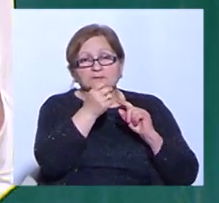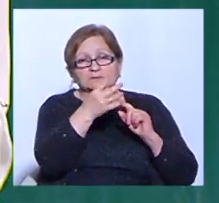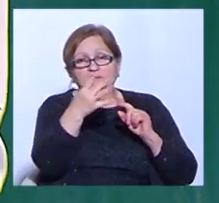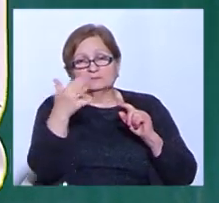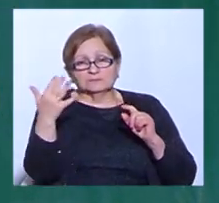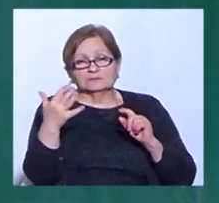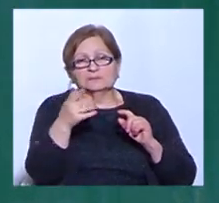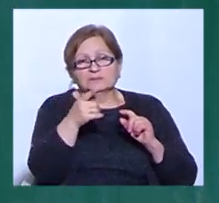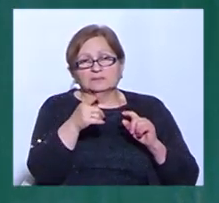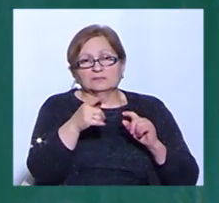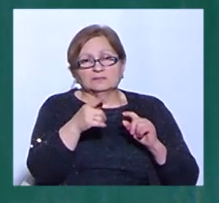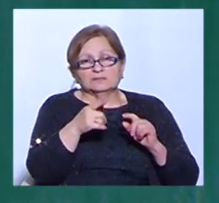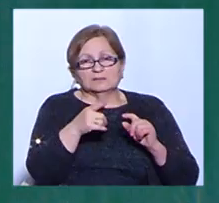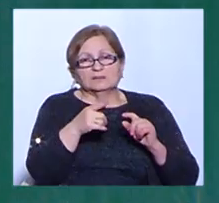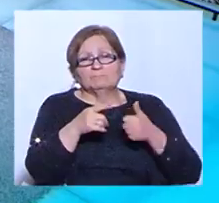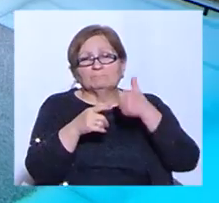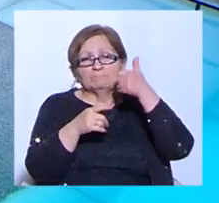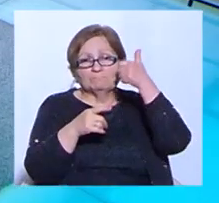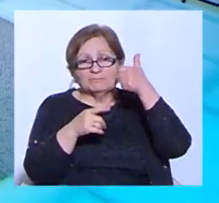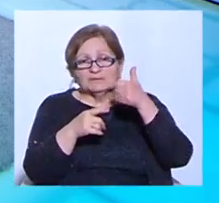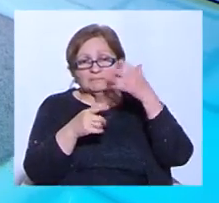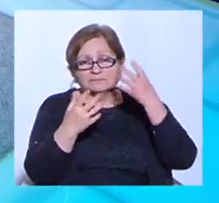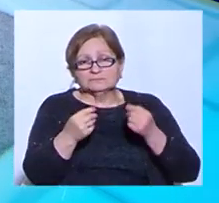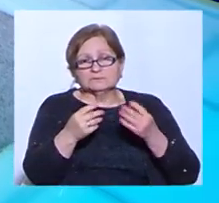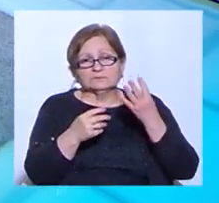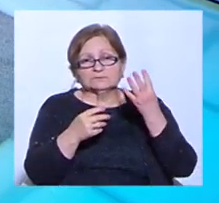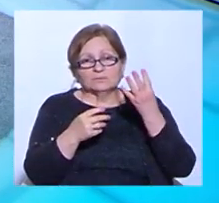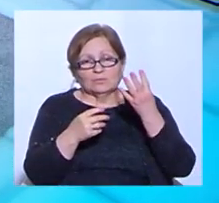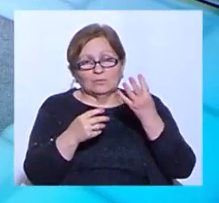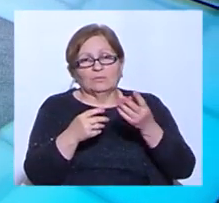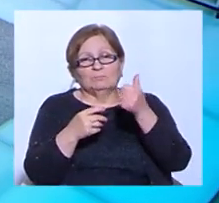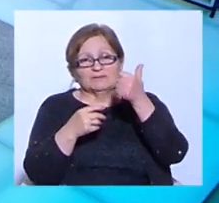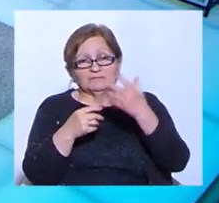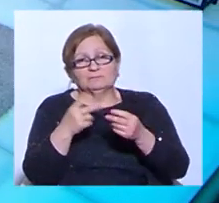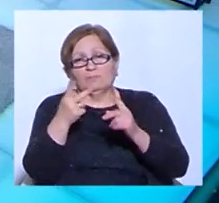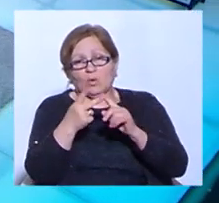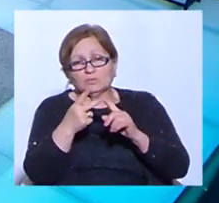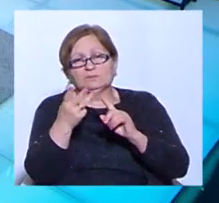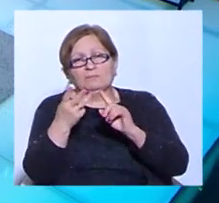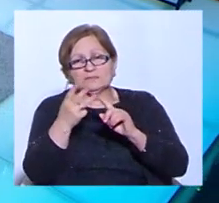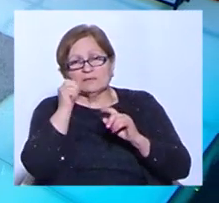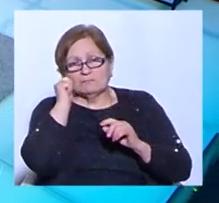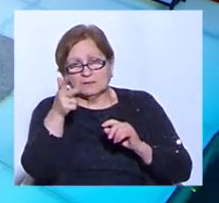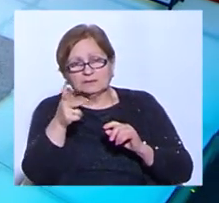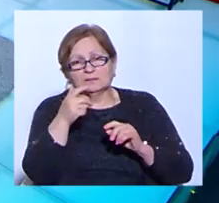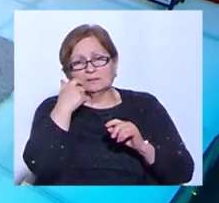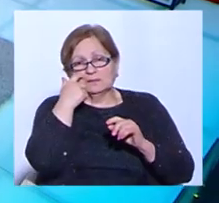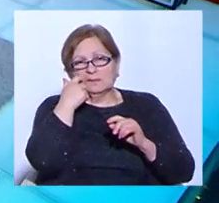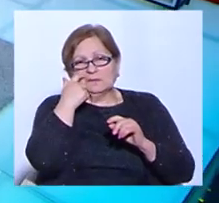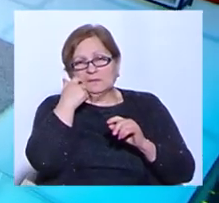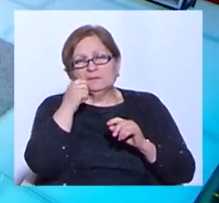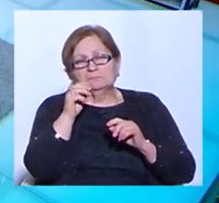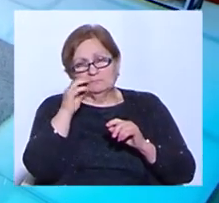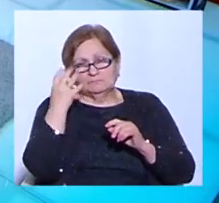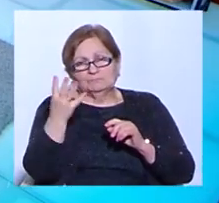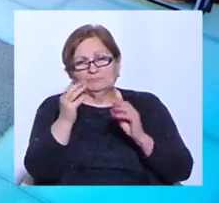კი გავაკეთე ცხრილი, რომ პირველ დღეს უნდა ვივარდიშო 4, მეორე დღეს 6, მესამე დღეს 3, 8 წუთი უკაცრავად,